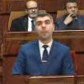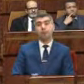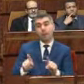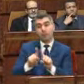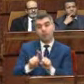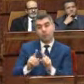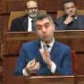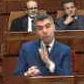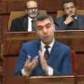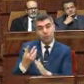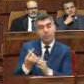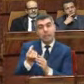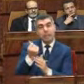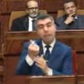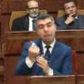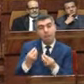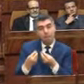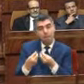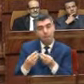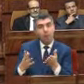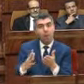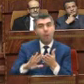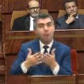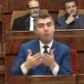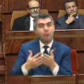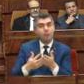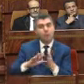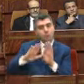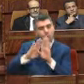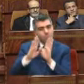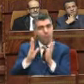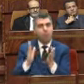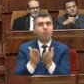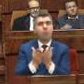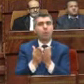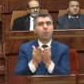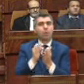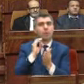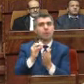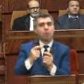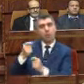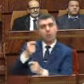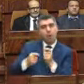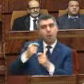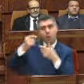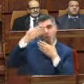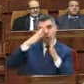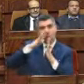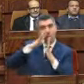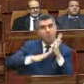وتحديد الأثمنة المرجعية لكل المستلزمات الطبية المتداولة وطنيا. ثانيا